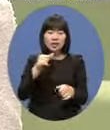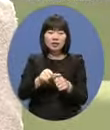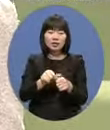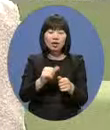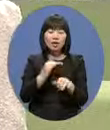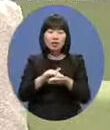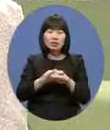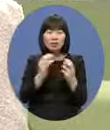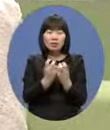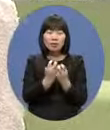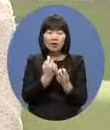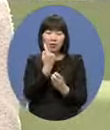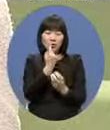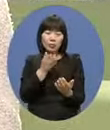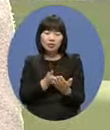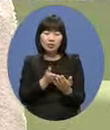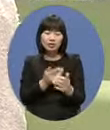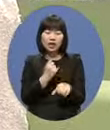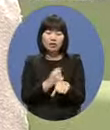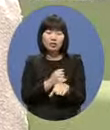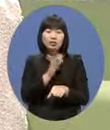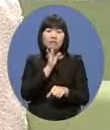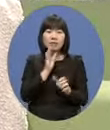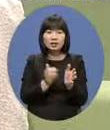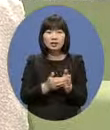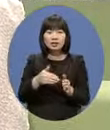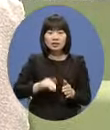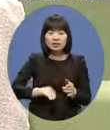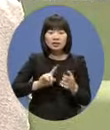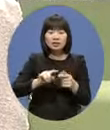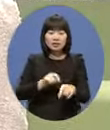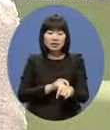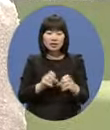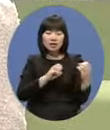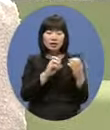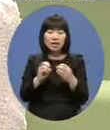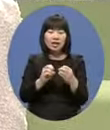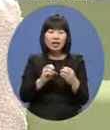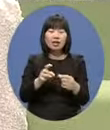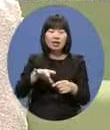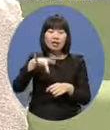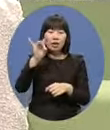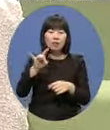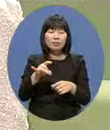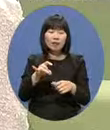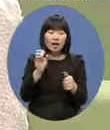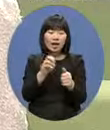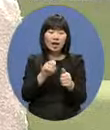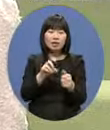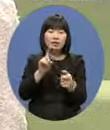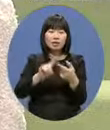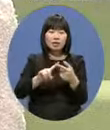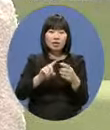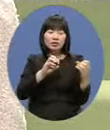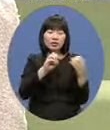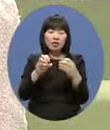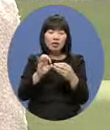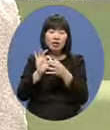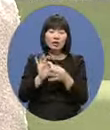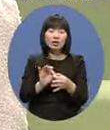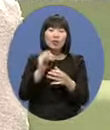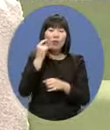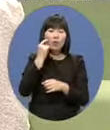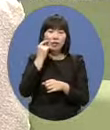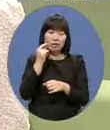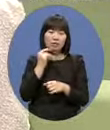방법 뭐 논리적으로 얘기하는 것도 해야 되는데요 이런 것들을 특히 대화의 첫머리 하시는 거는 아예 대화 자체가 이어지지